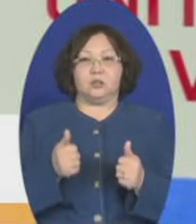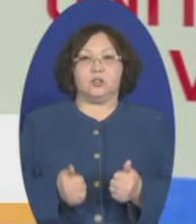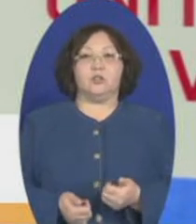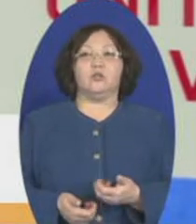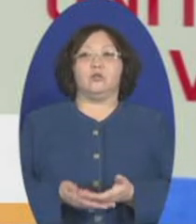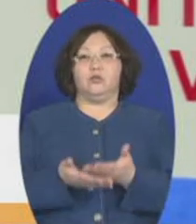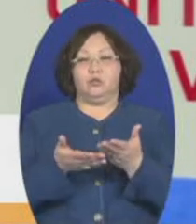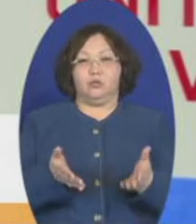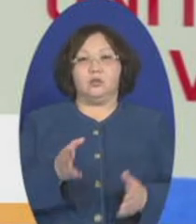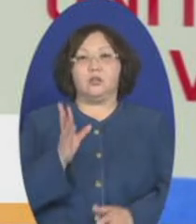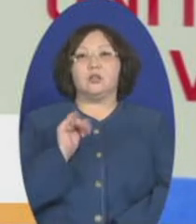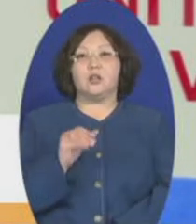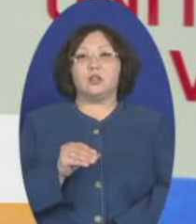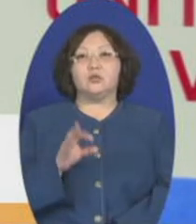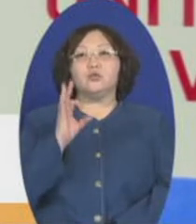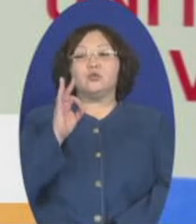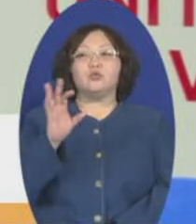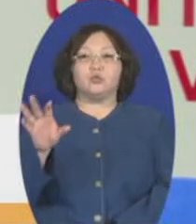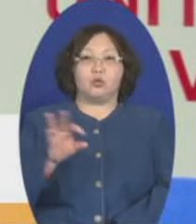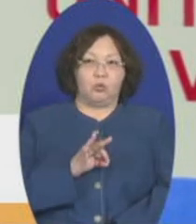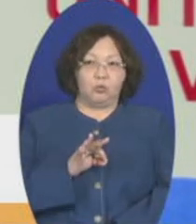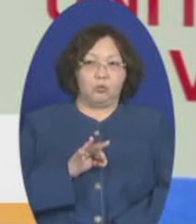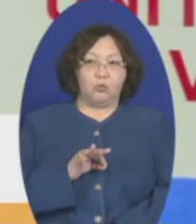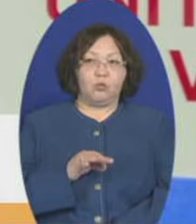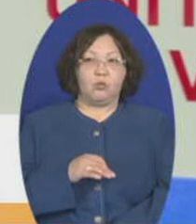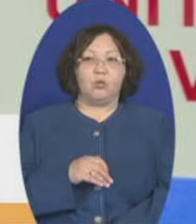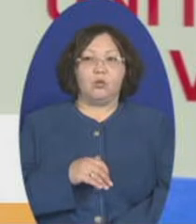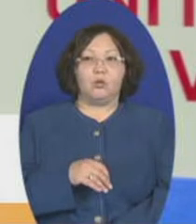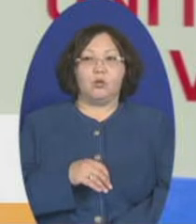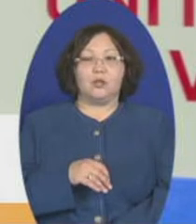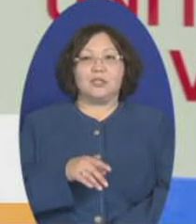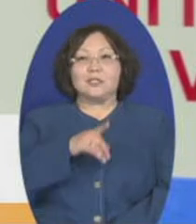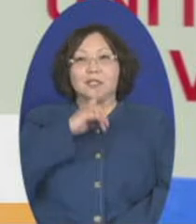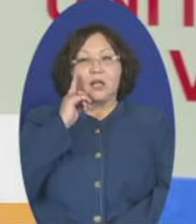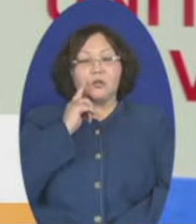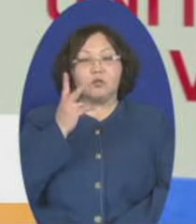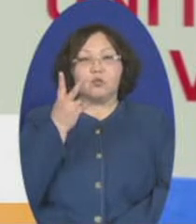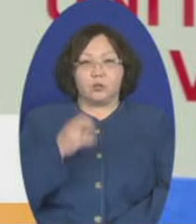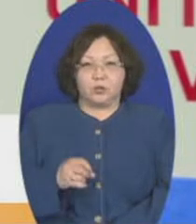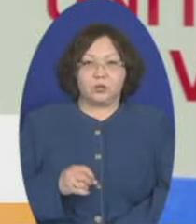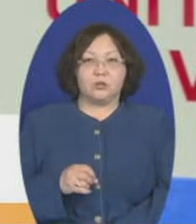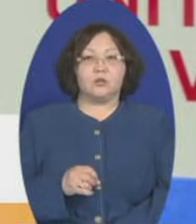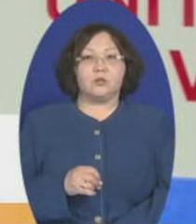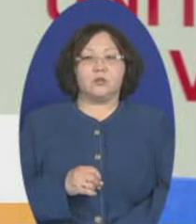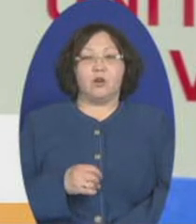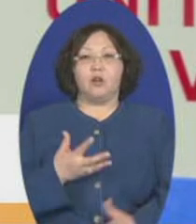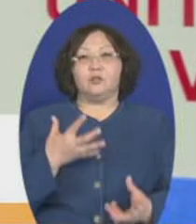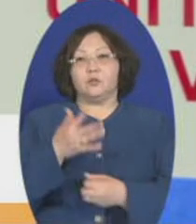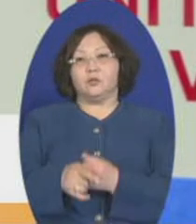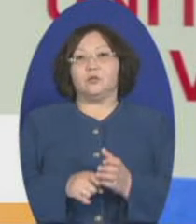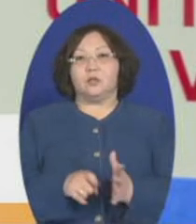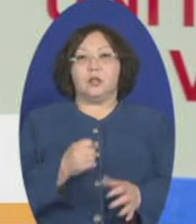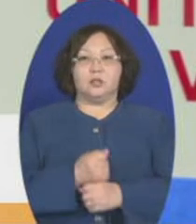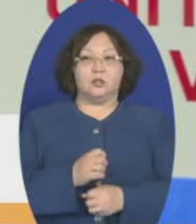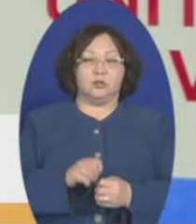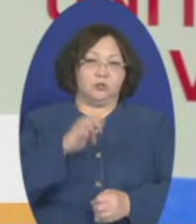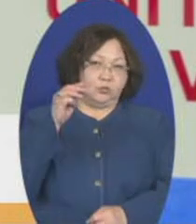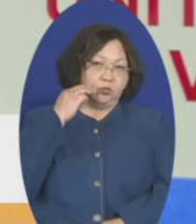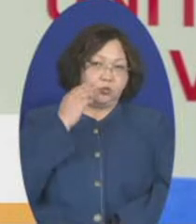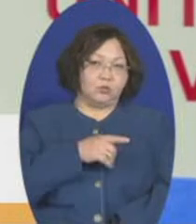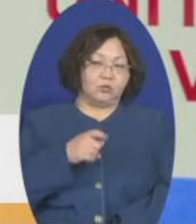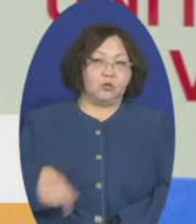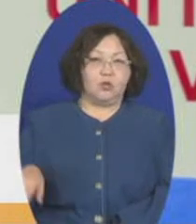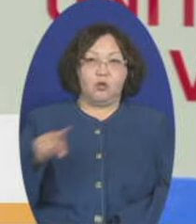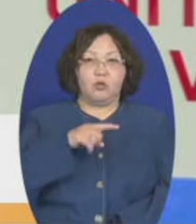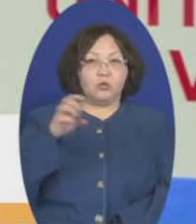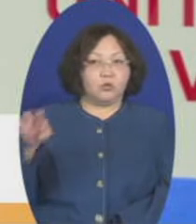үү? Яаж одоо зөв сонгох үү? Заамун одоо бас залуу үеийн дарга нар мөн одоо бас олон жил ажилласан одоо энэ туршлага дараа бас хоорондоо бас